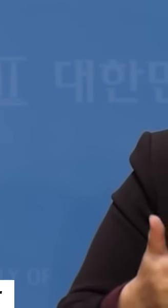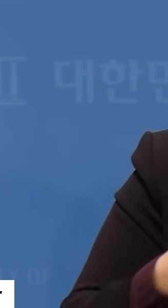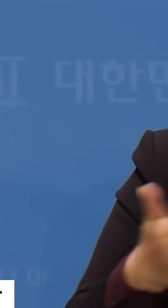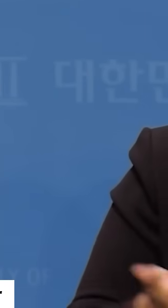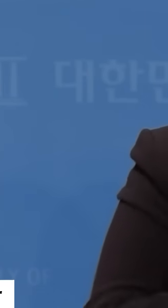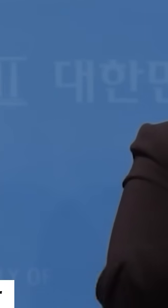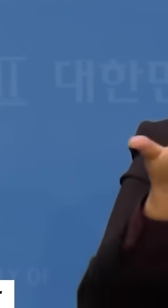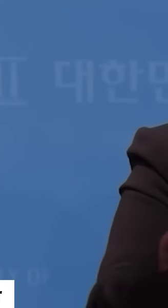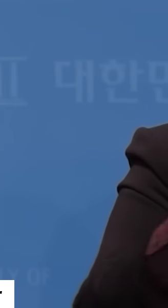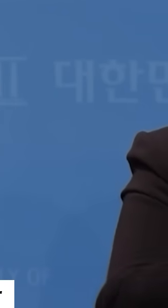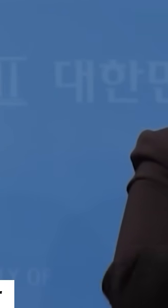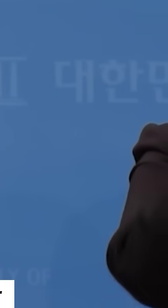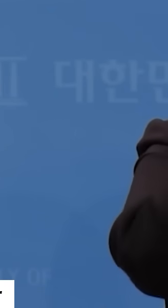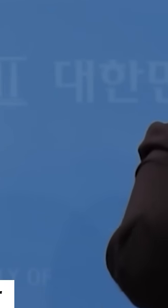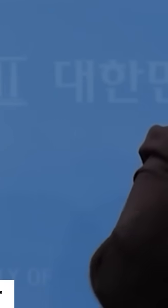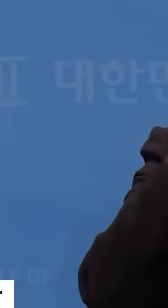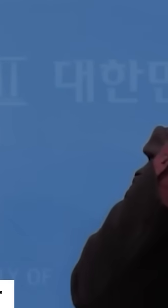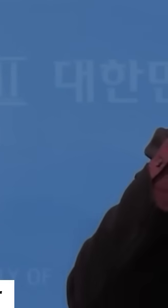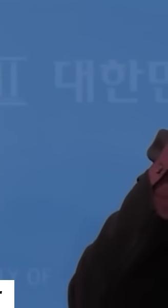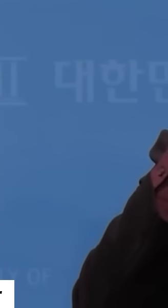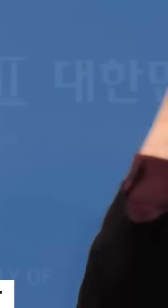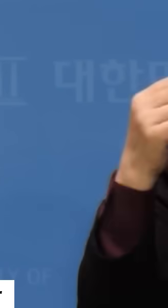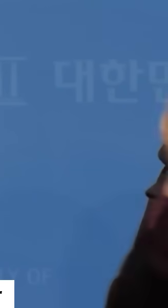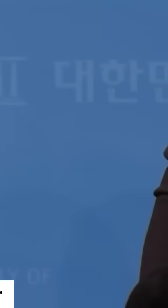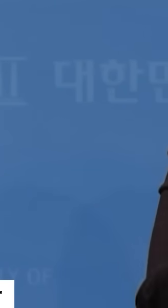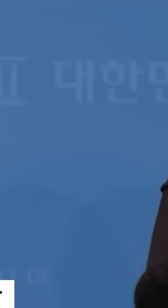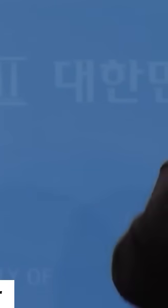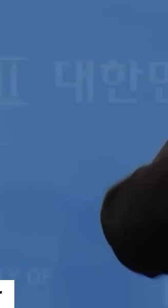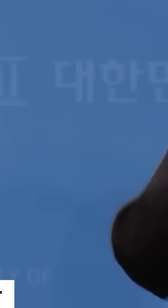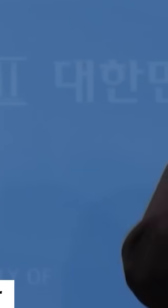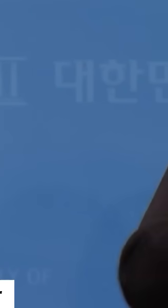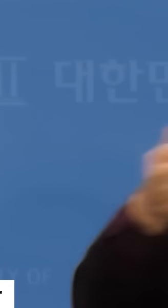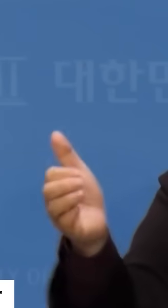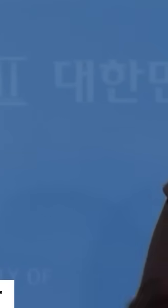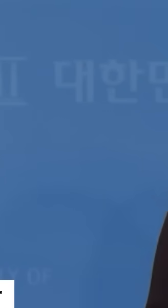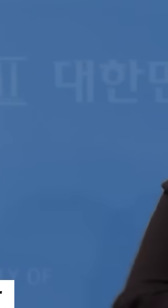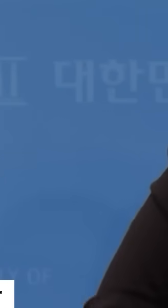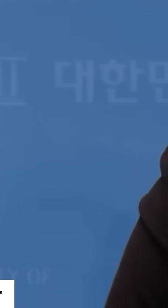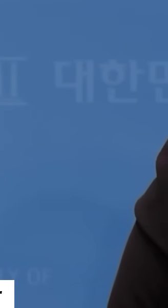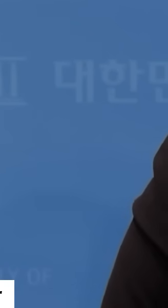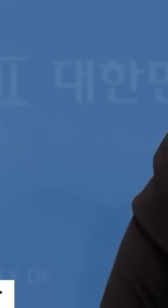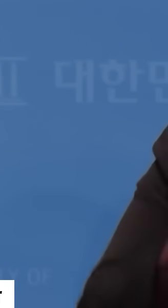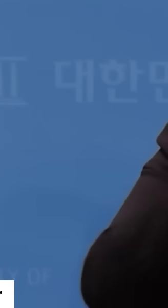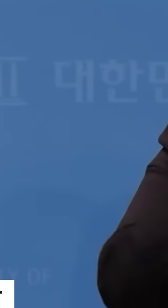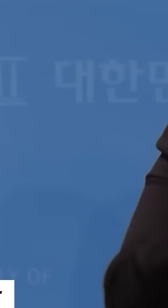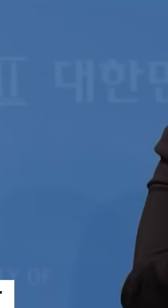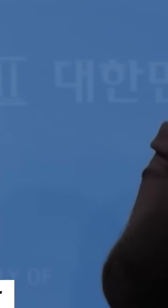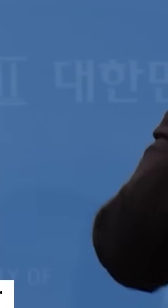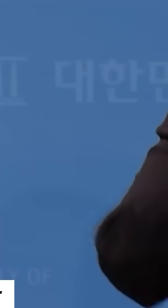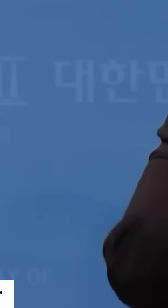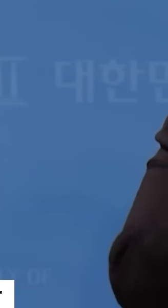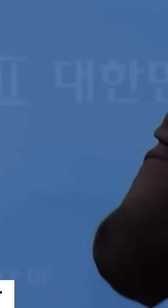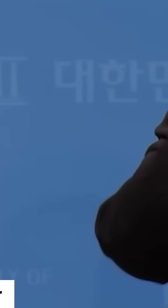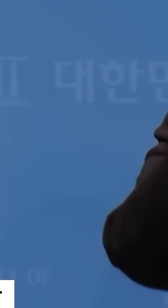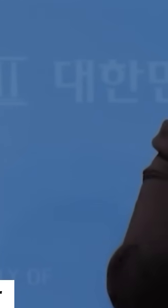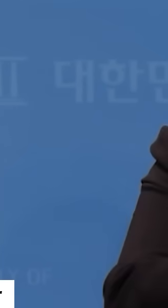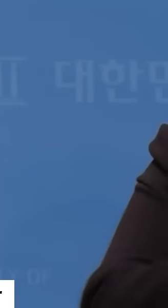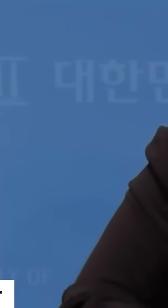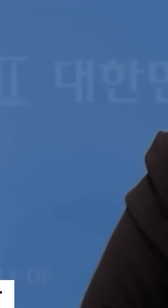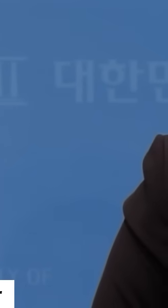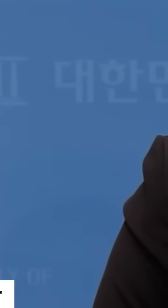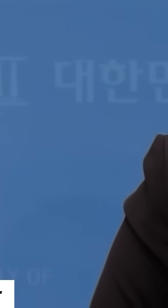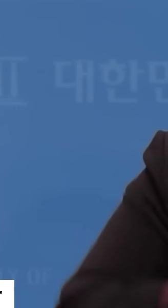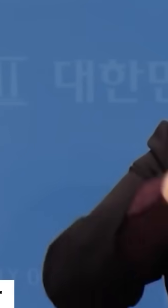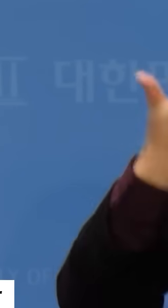당신을 위한 법은 없다라는 책을 썼습니다. 그 당시 제가 이 책을 쓰면서